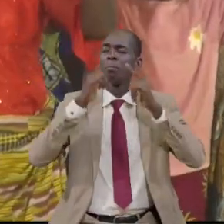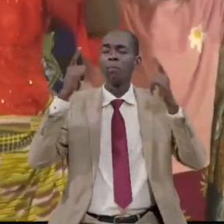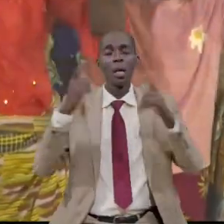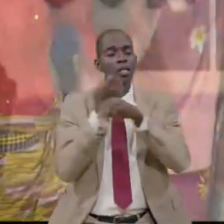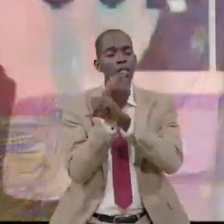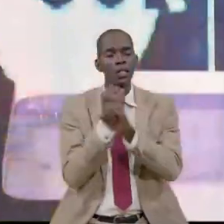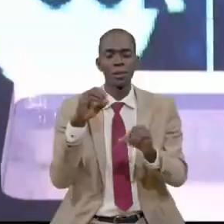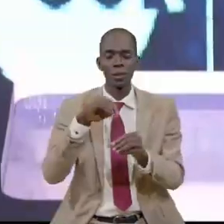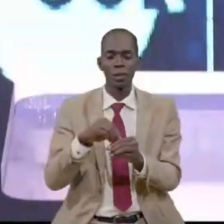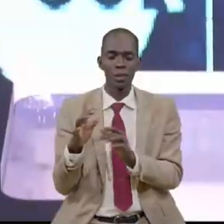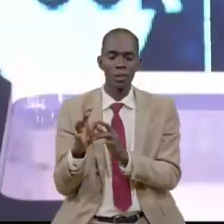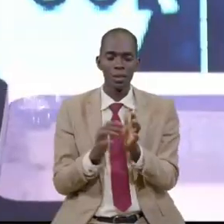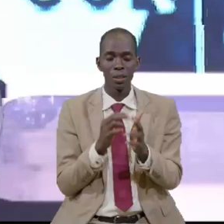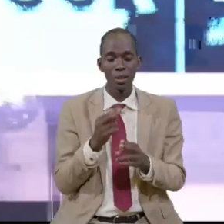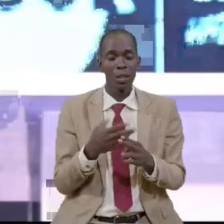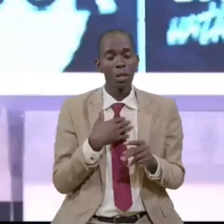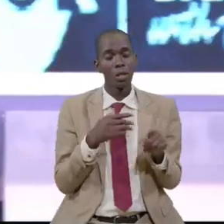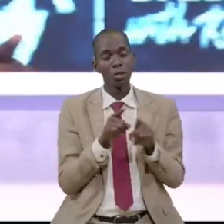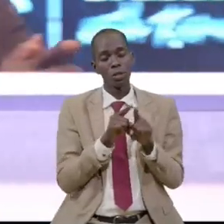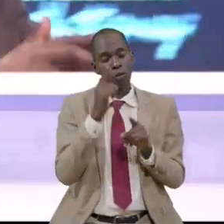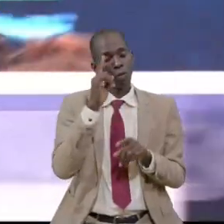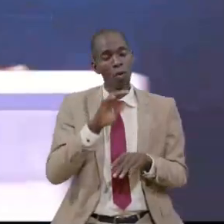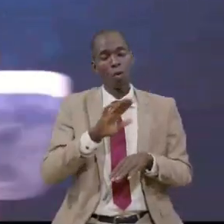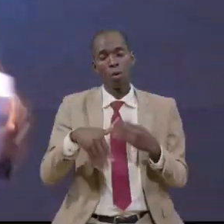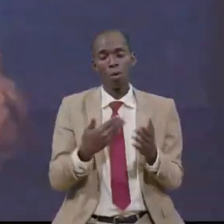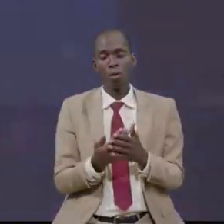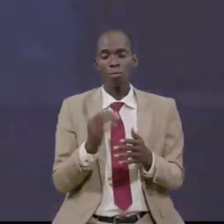et en ligne, partout,